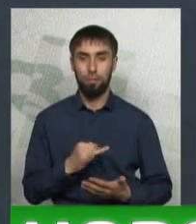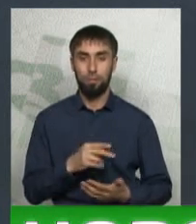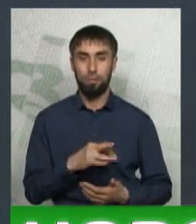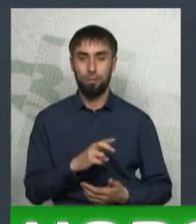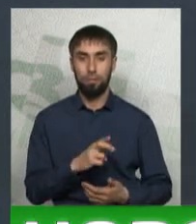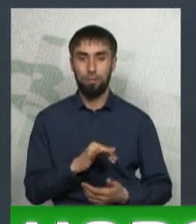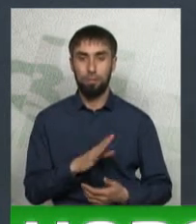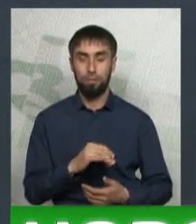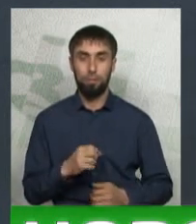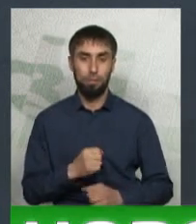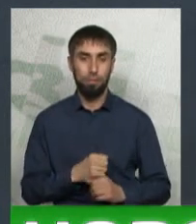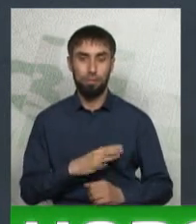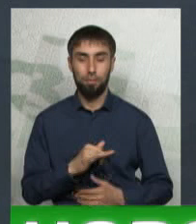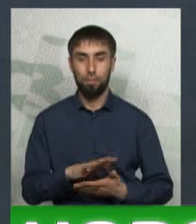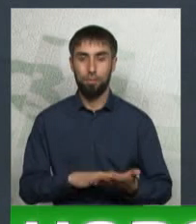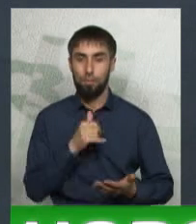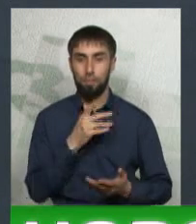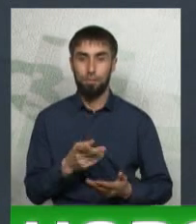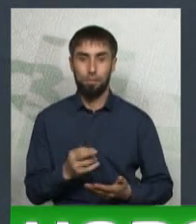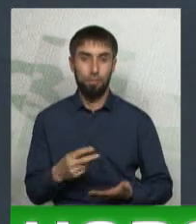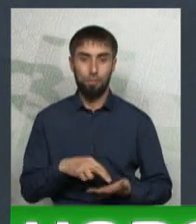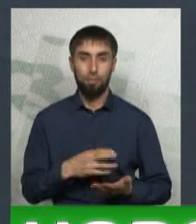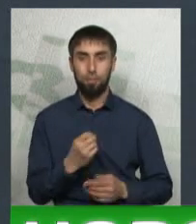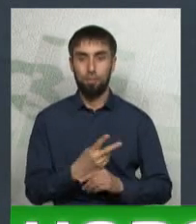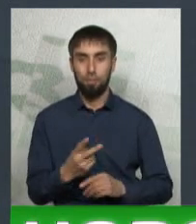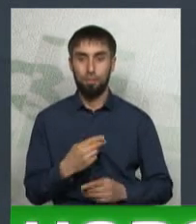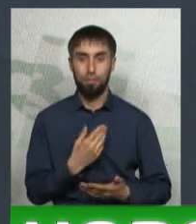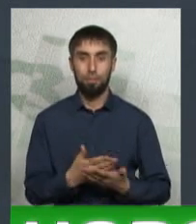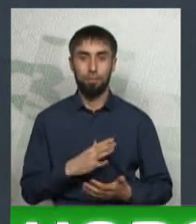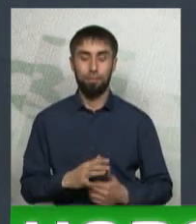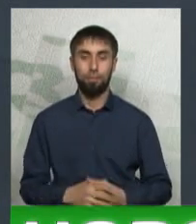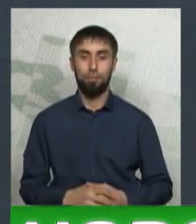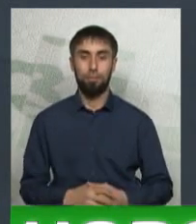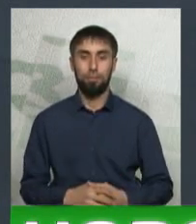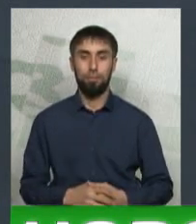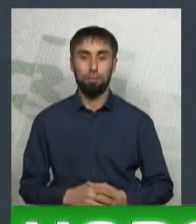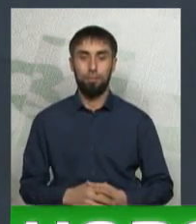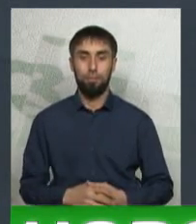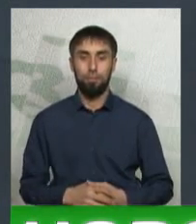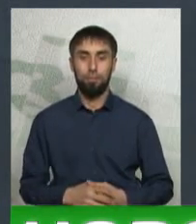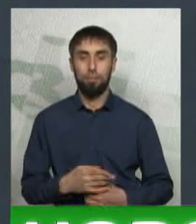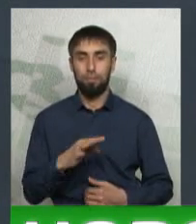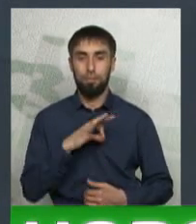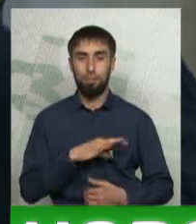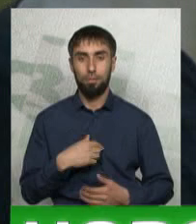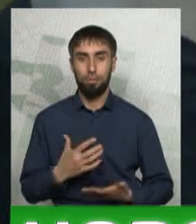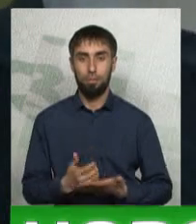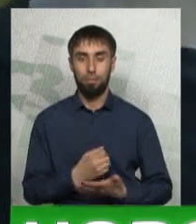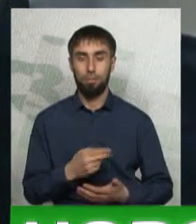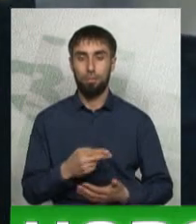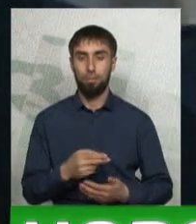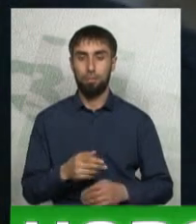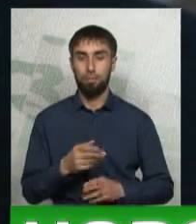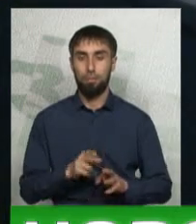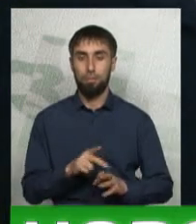добивание, тяг целый тач да, хочет атирас, так добивание, хочешь камбейхер асис бой.